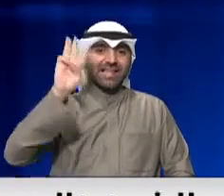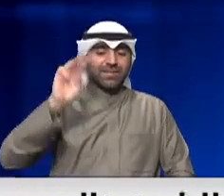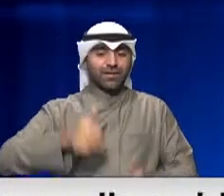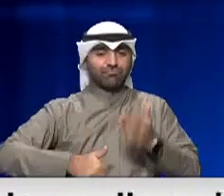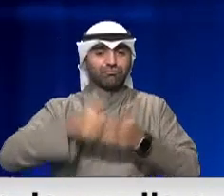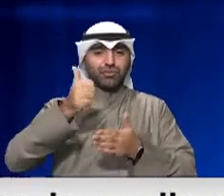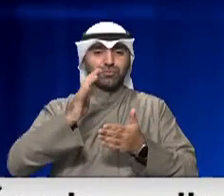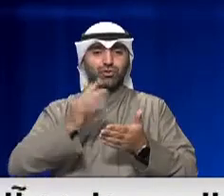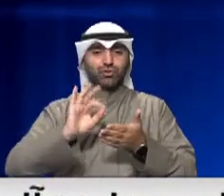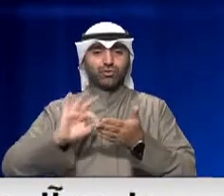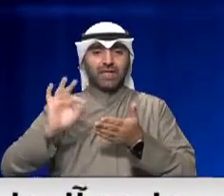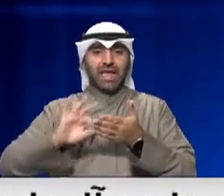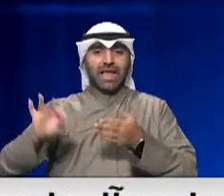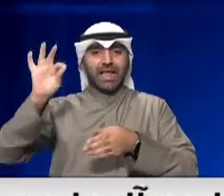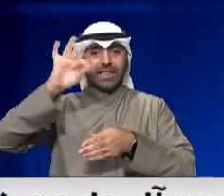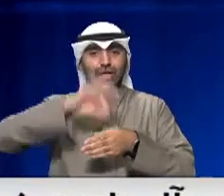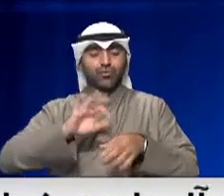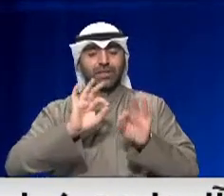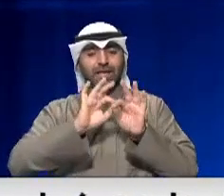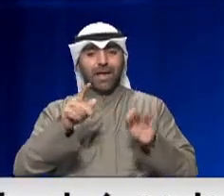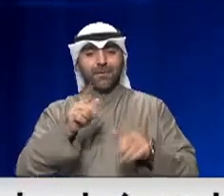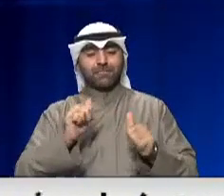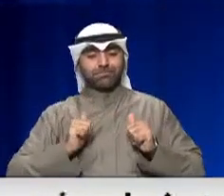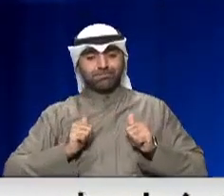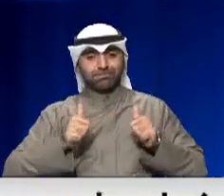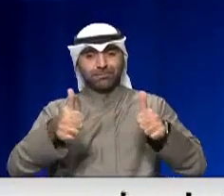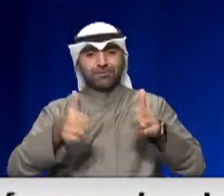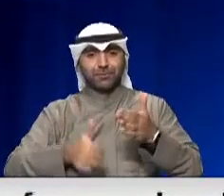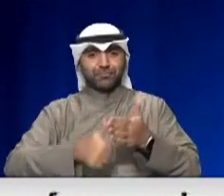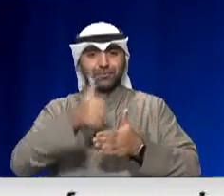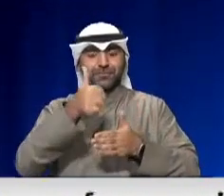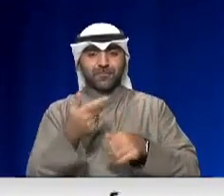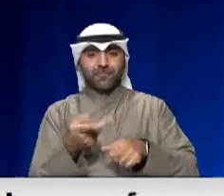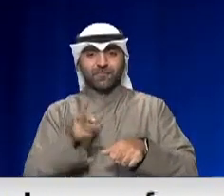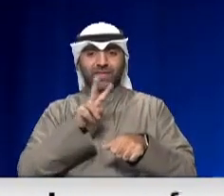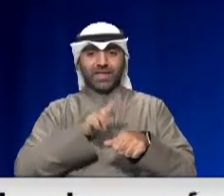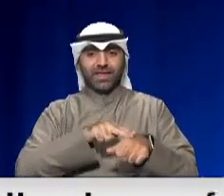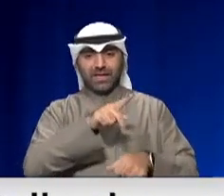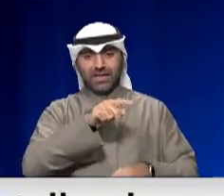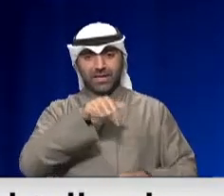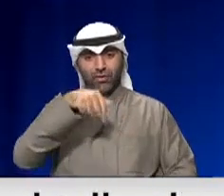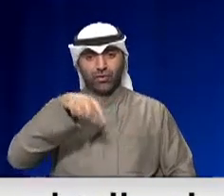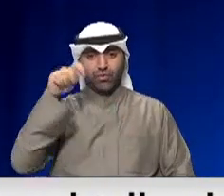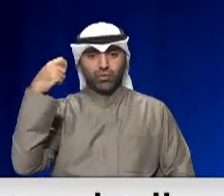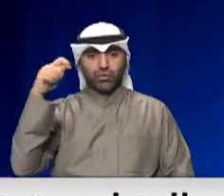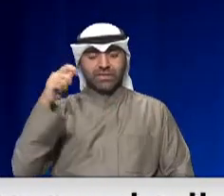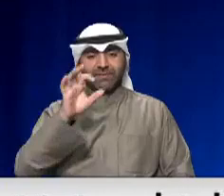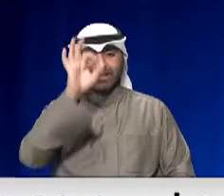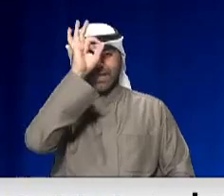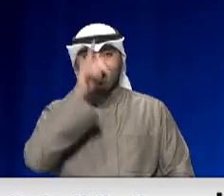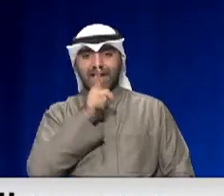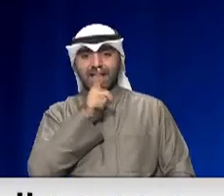الصفات التي يتطلبها القانون لتولي الحقوق الانتخابية، ويؤشر أمام أسمائهم